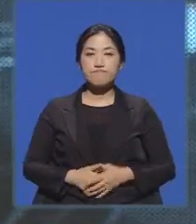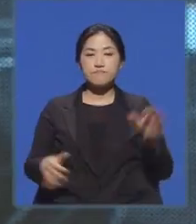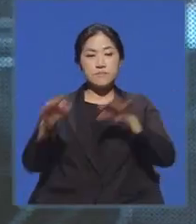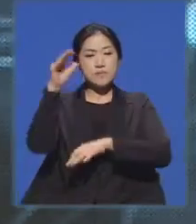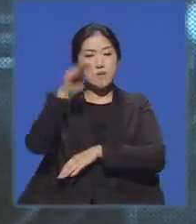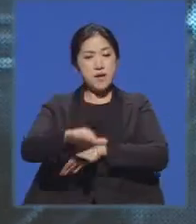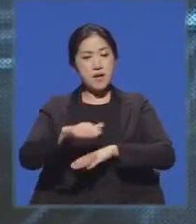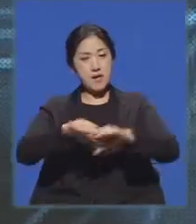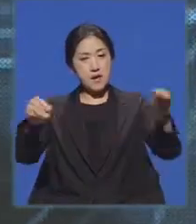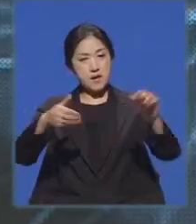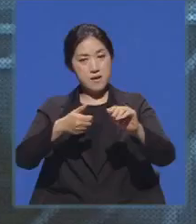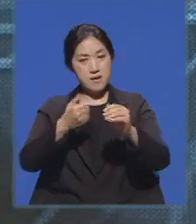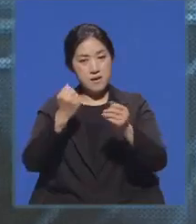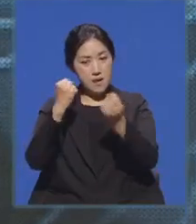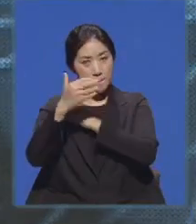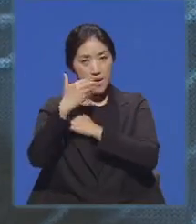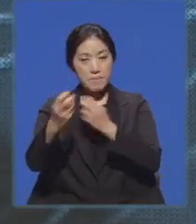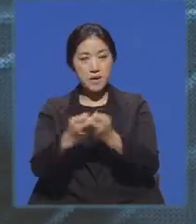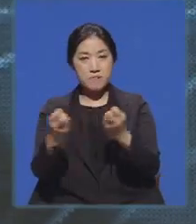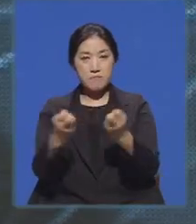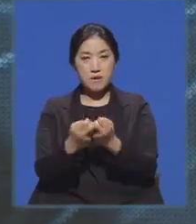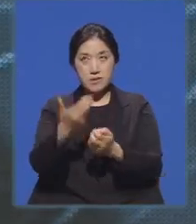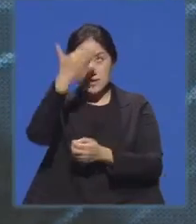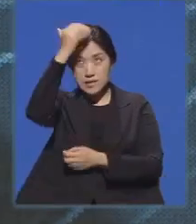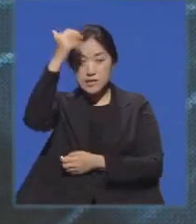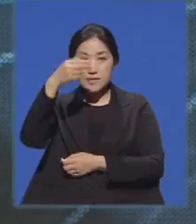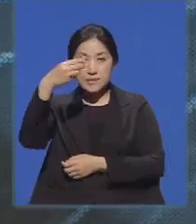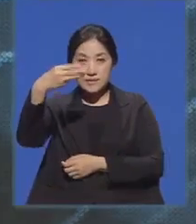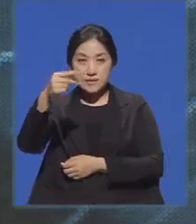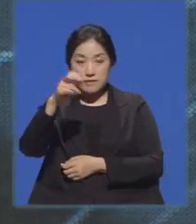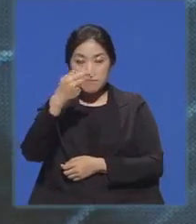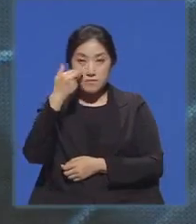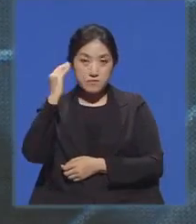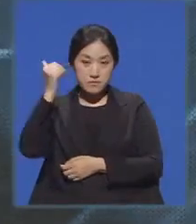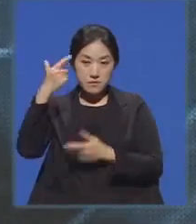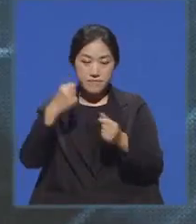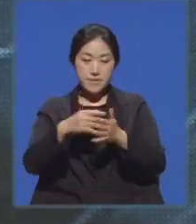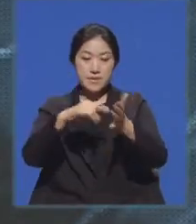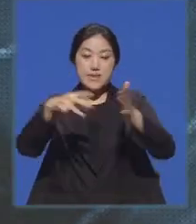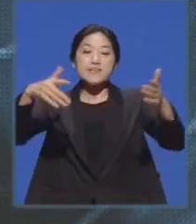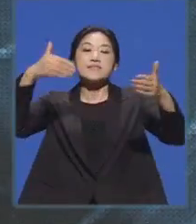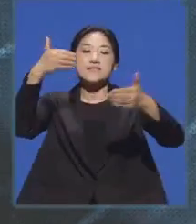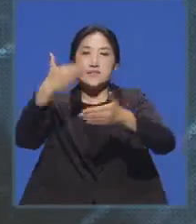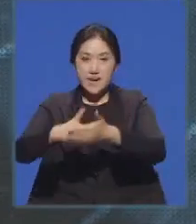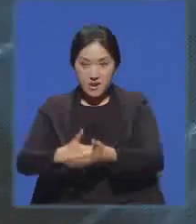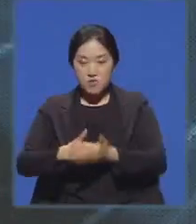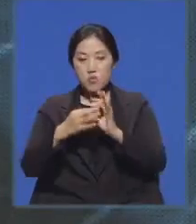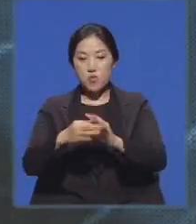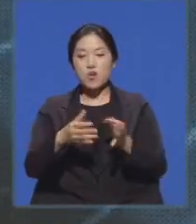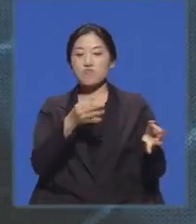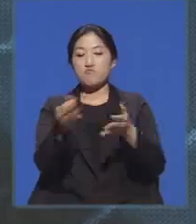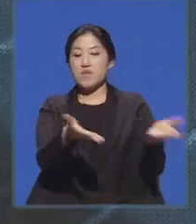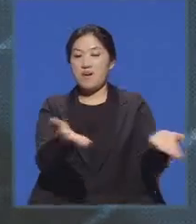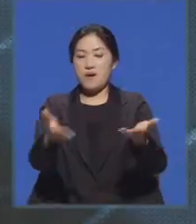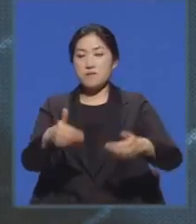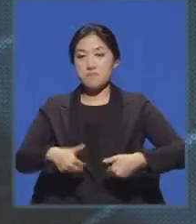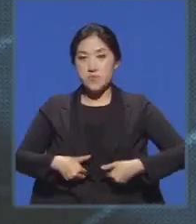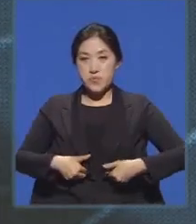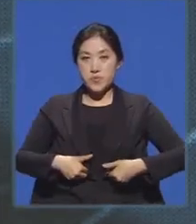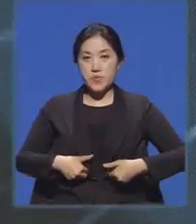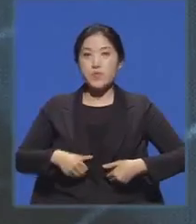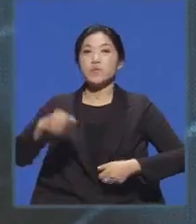불황기를 탈출하는 방법이 트럼프처럼 감세를 통해서 투자를 유도해야 됩니다.